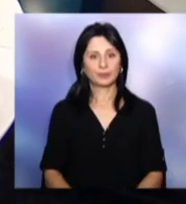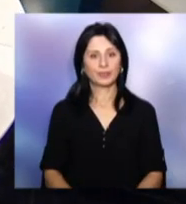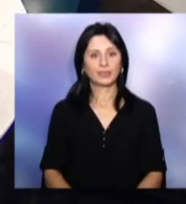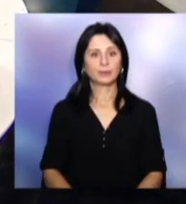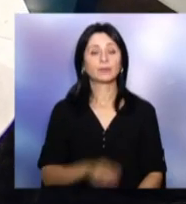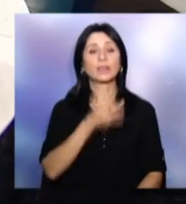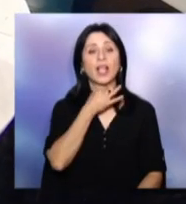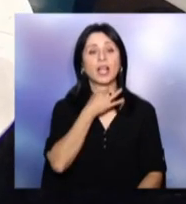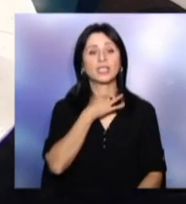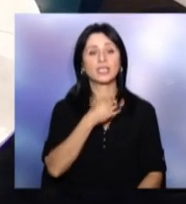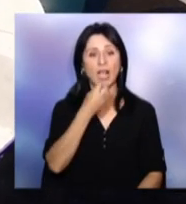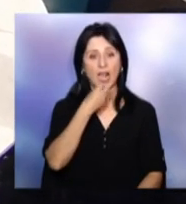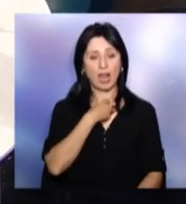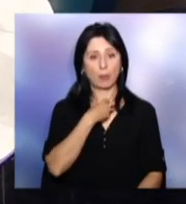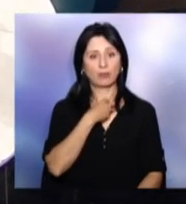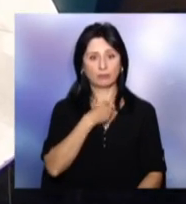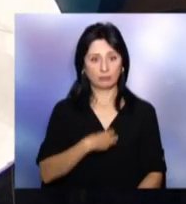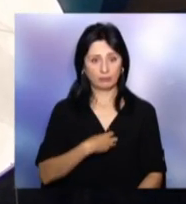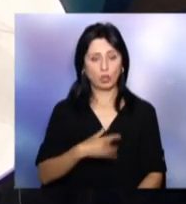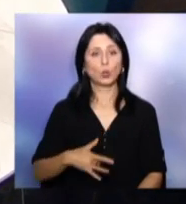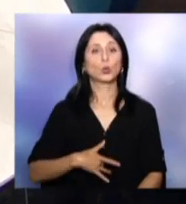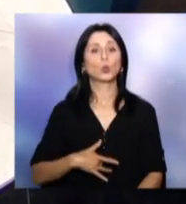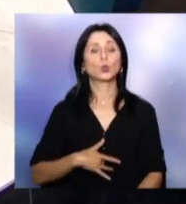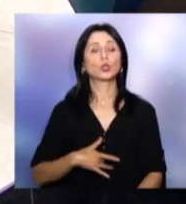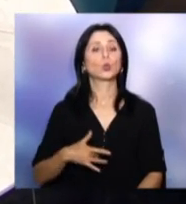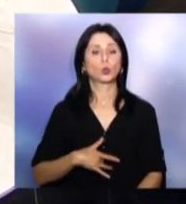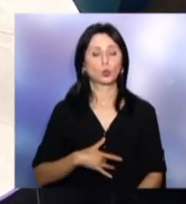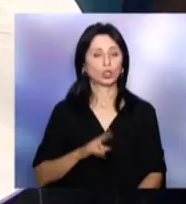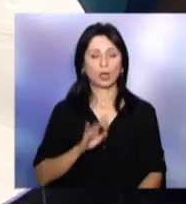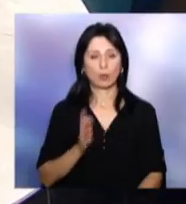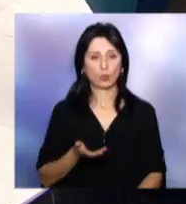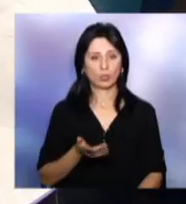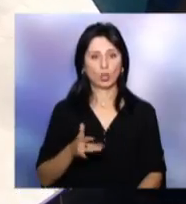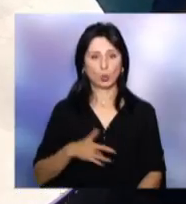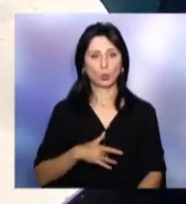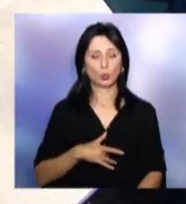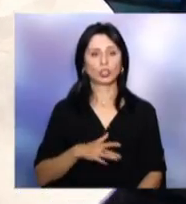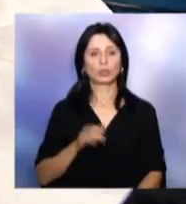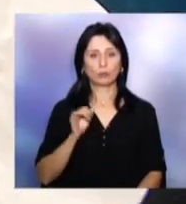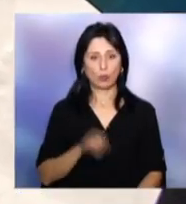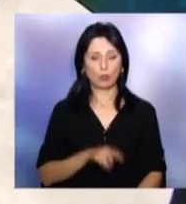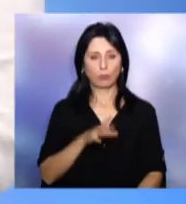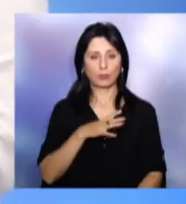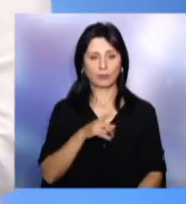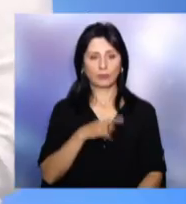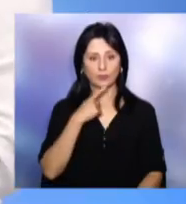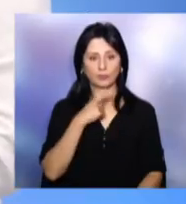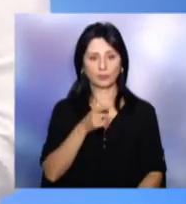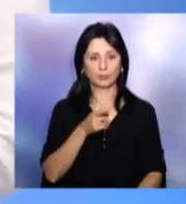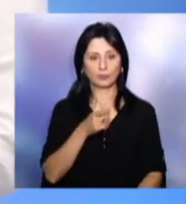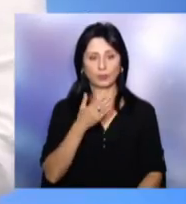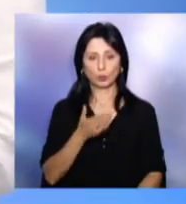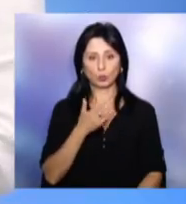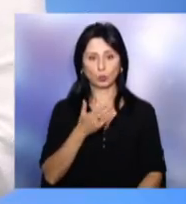გავჩერდით საყლაპავზე. ჩავიდეთ ახლა კუჭში. კუჭში რა შეიძლება რომ მოხდეს? კუჭში შეიძლება თქვენ როგორც ბრძანეთ წეღან, აი